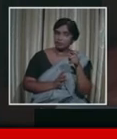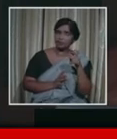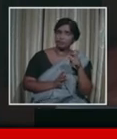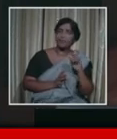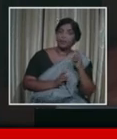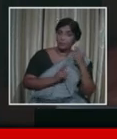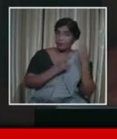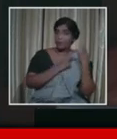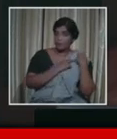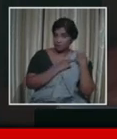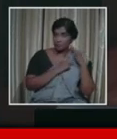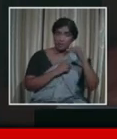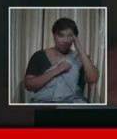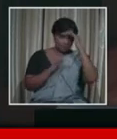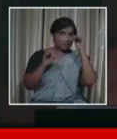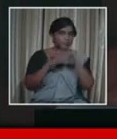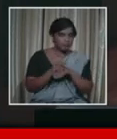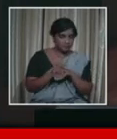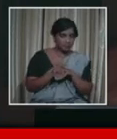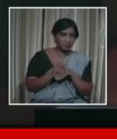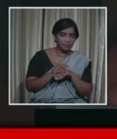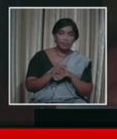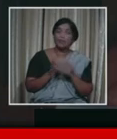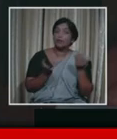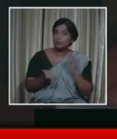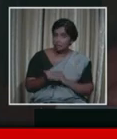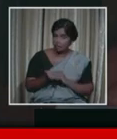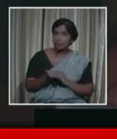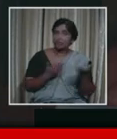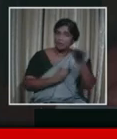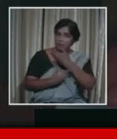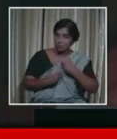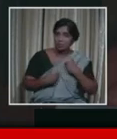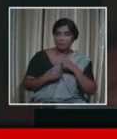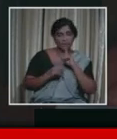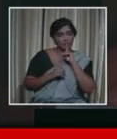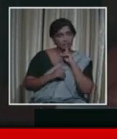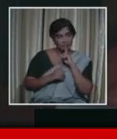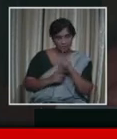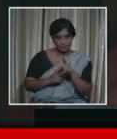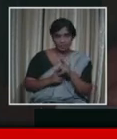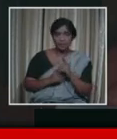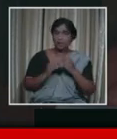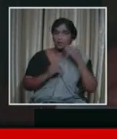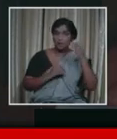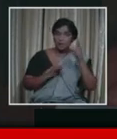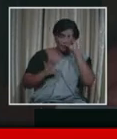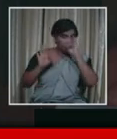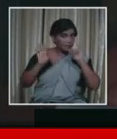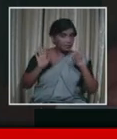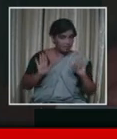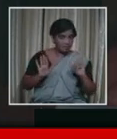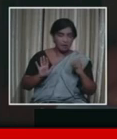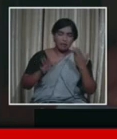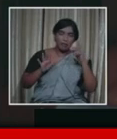යම් වගකීමක් අරගෙන නායකත්වය අරගෙන නැවත වතාවක් අපි සියලු දෙනාට ඉල්ලා සිටින්නේ ඊළඟ මාස 6,